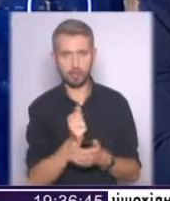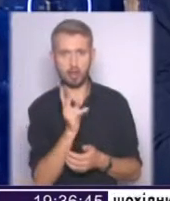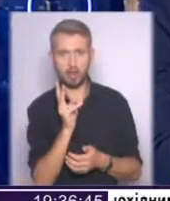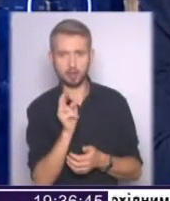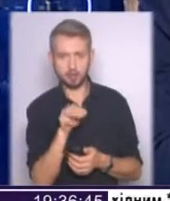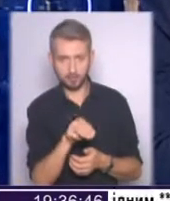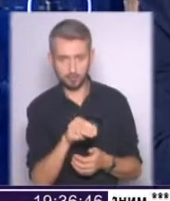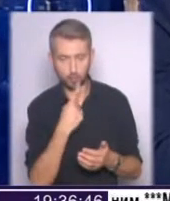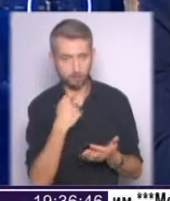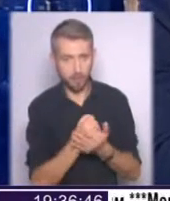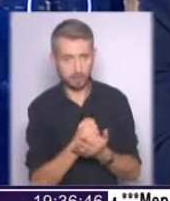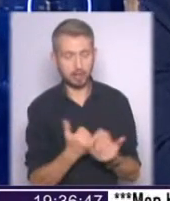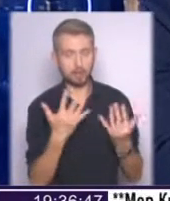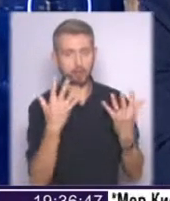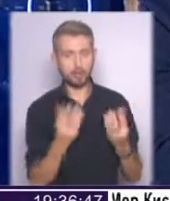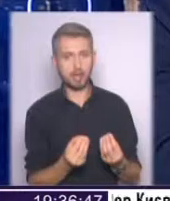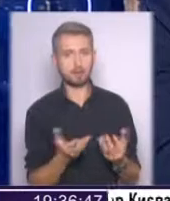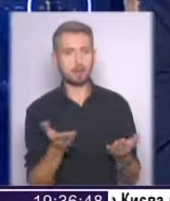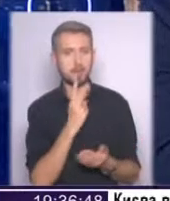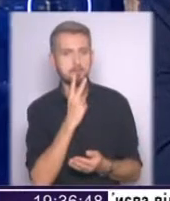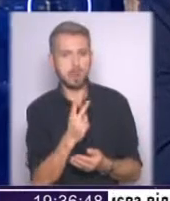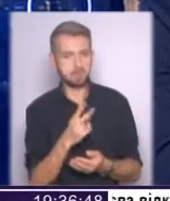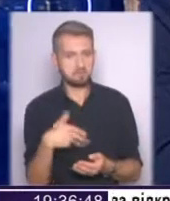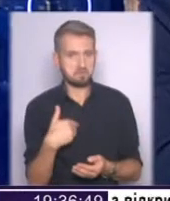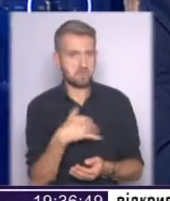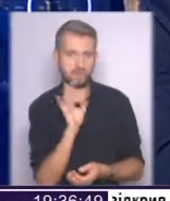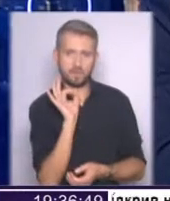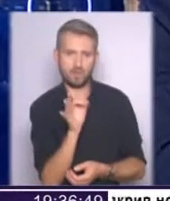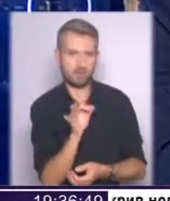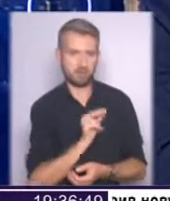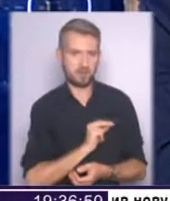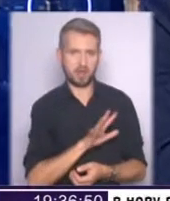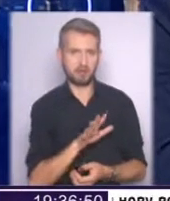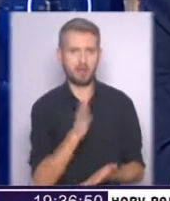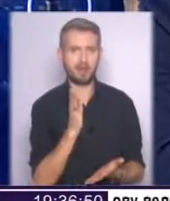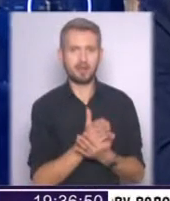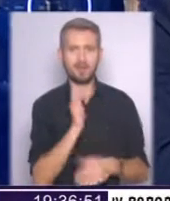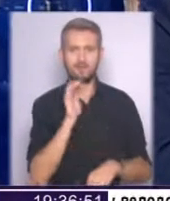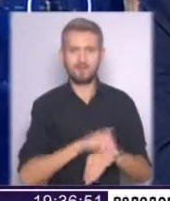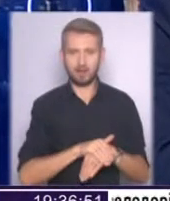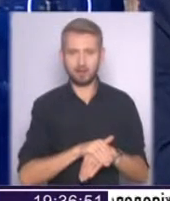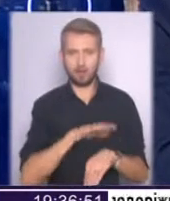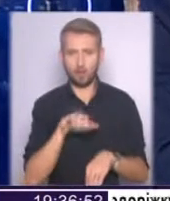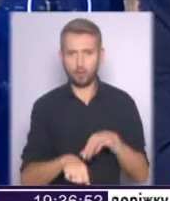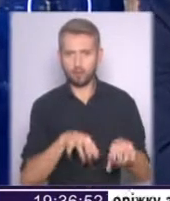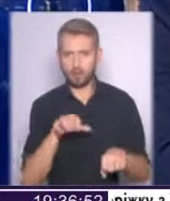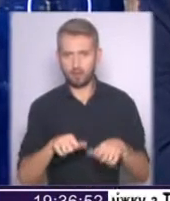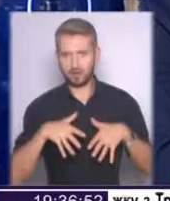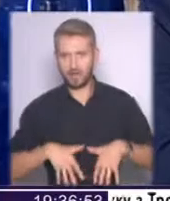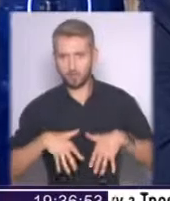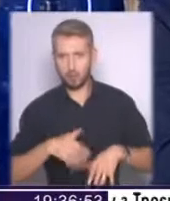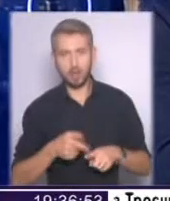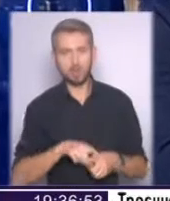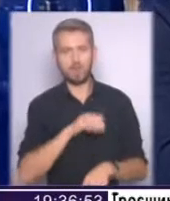ухвалений, на сьогоднішній день, який бачимо, неефективний, не працює, тому що є факт окупації Криму, це